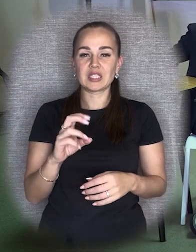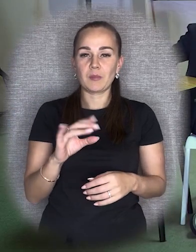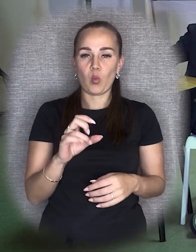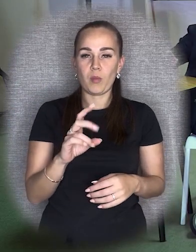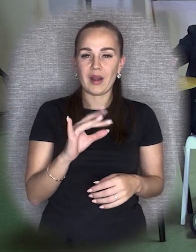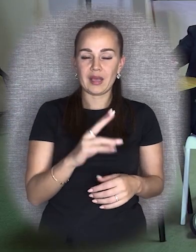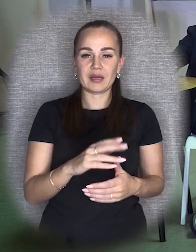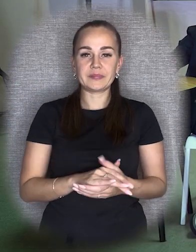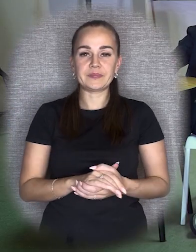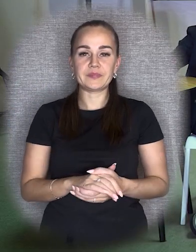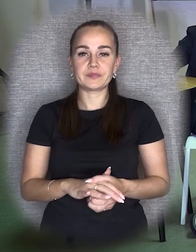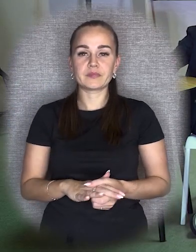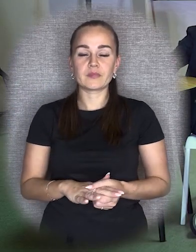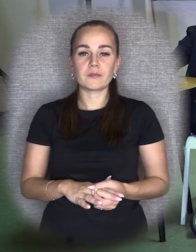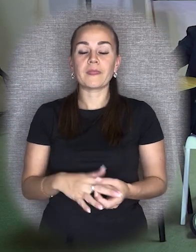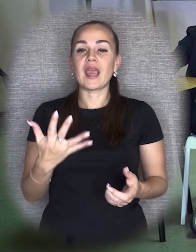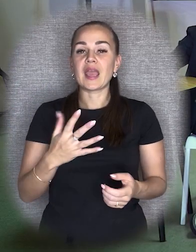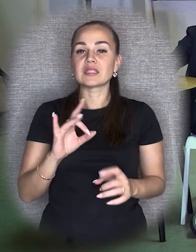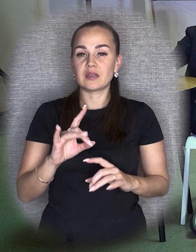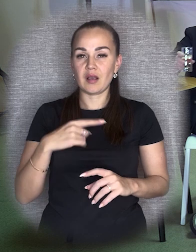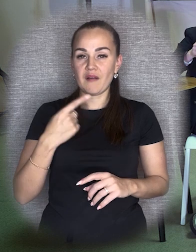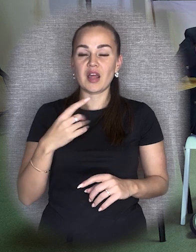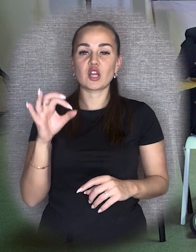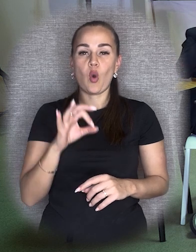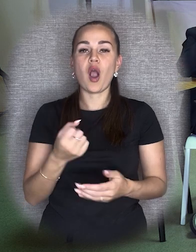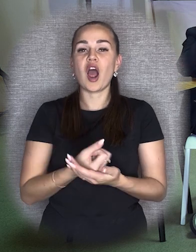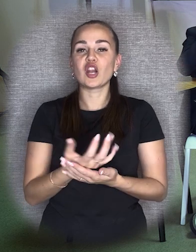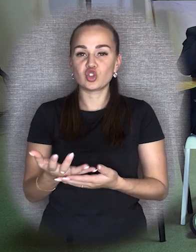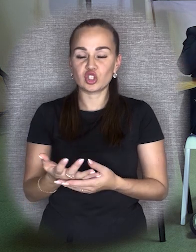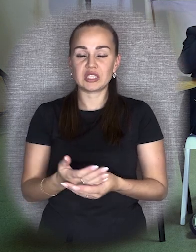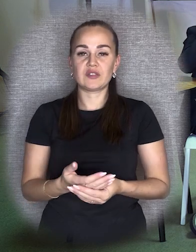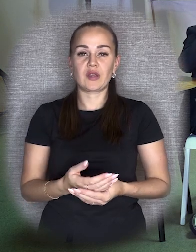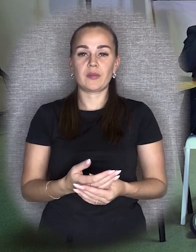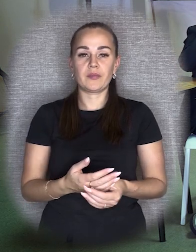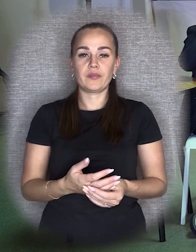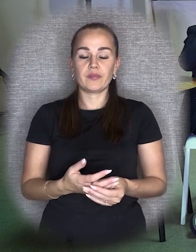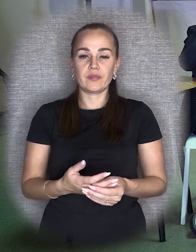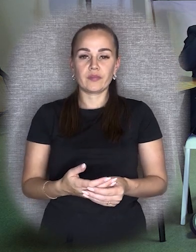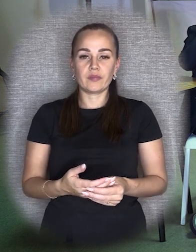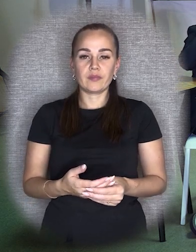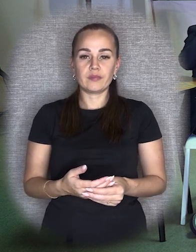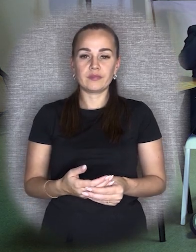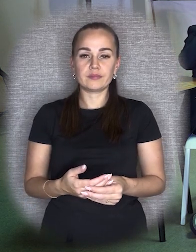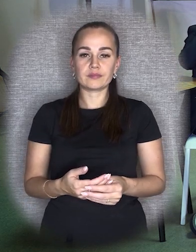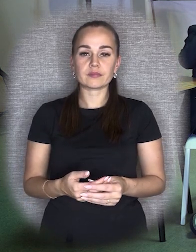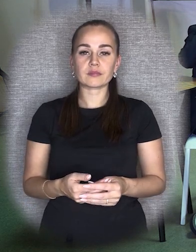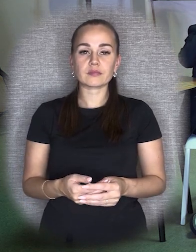если говорить о числе, то 6 тысяч экземпляров,